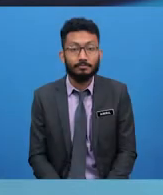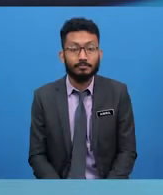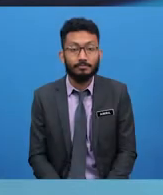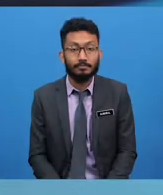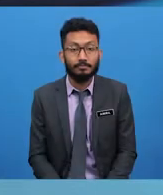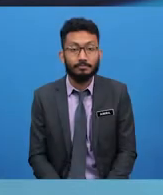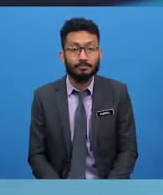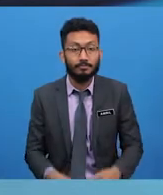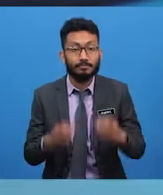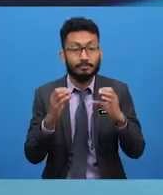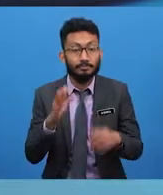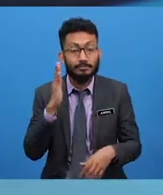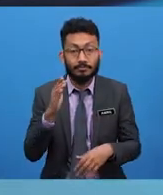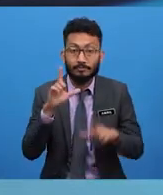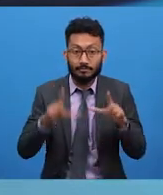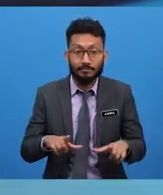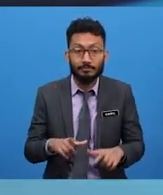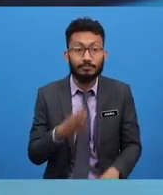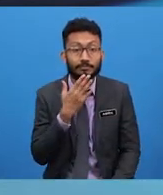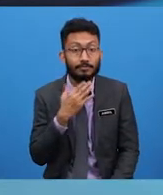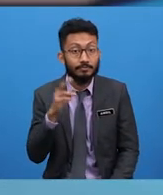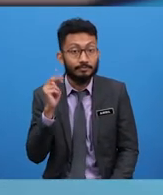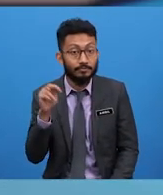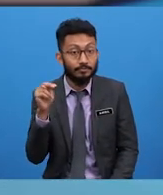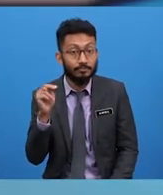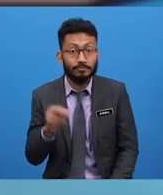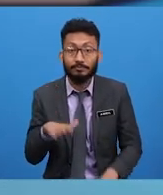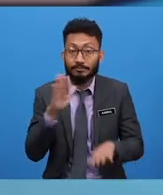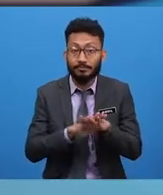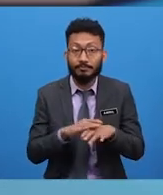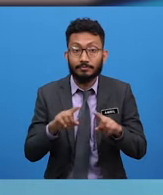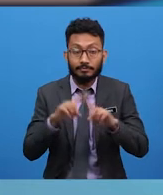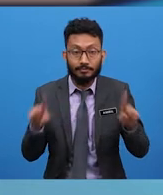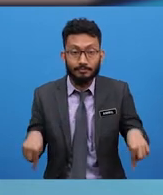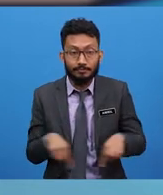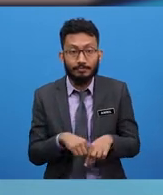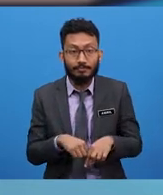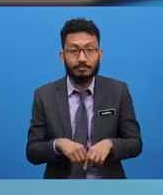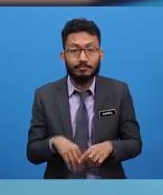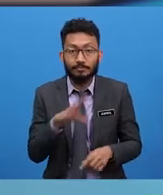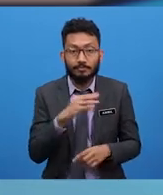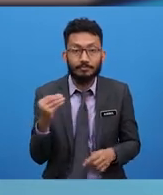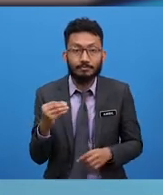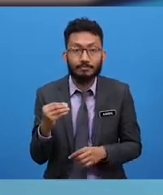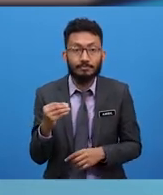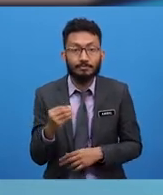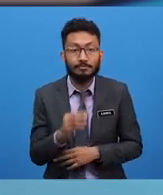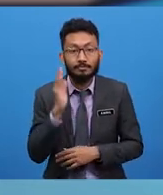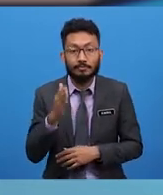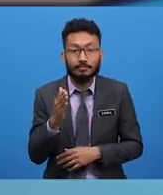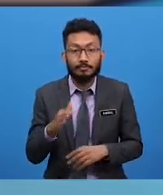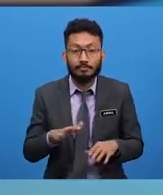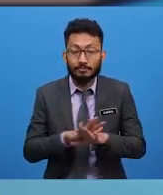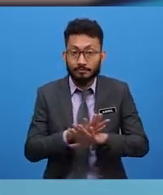Cikgu akan letakkan warna ungu di atas pemindang dan cikgu akan